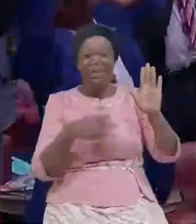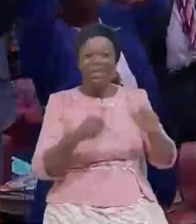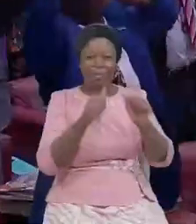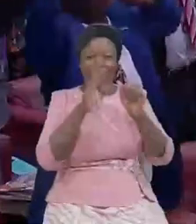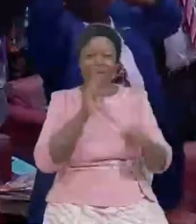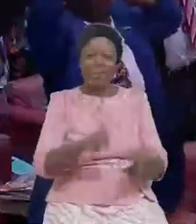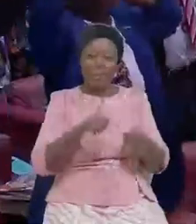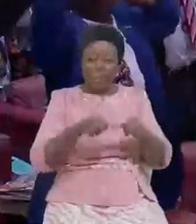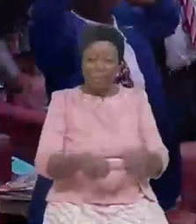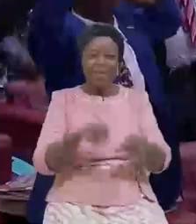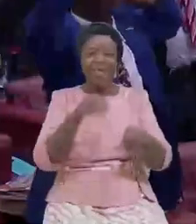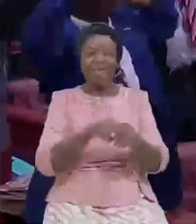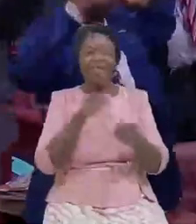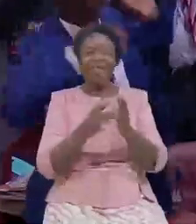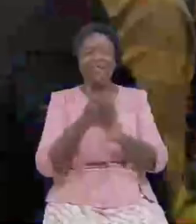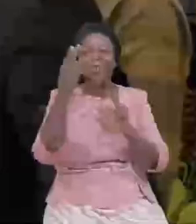de Jésus.